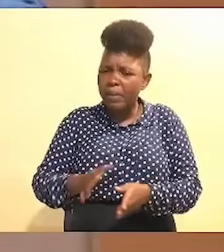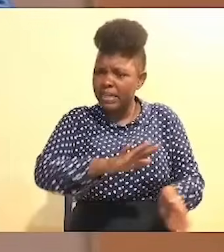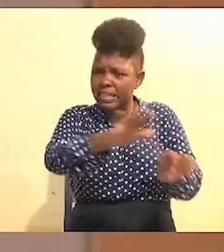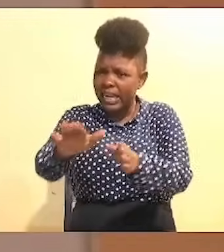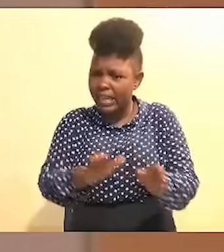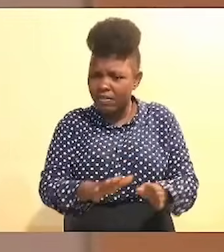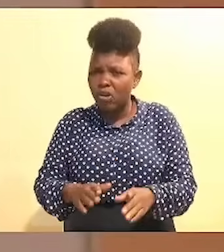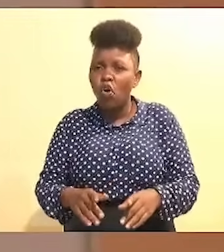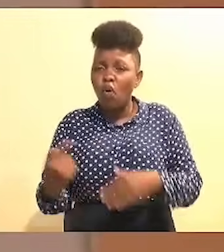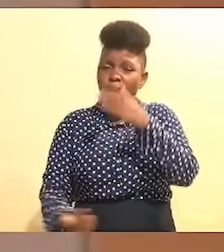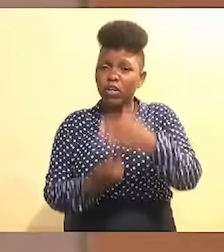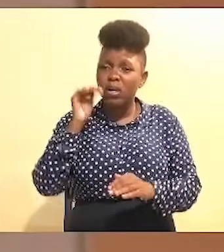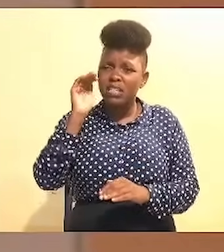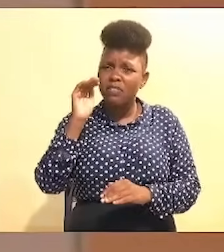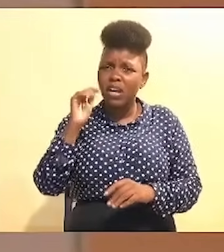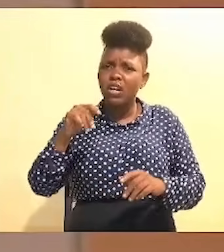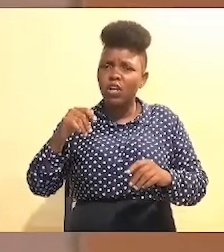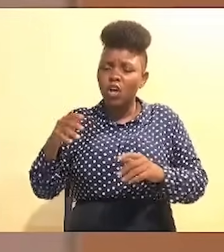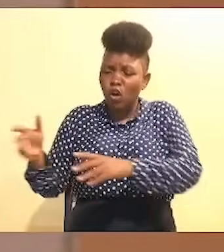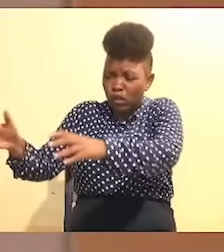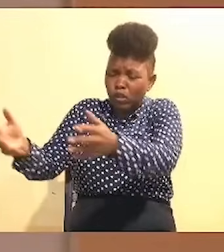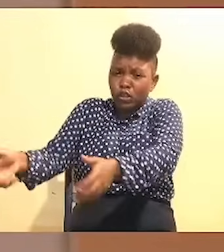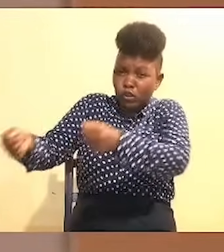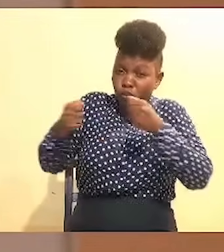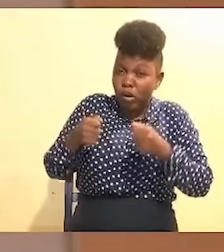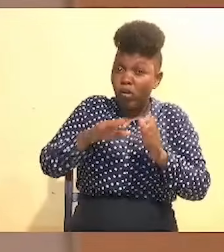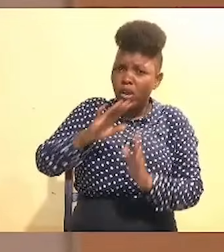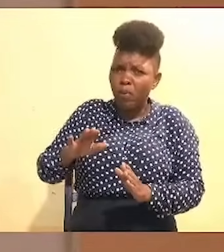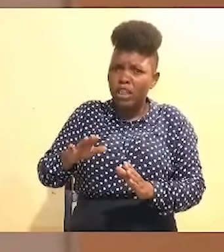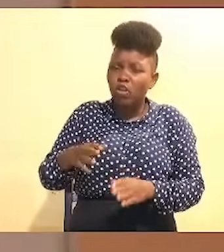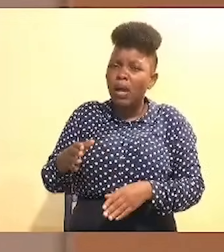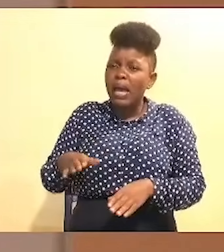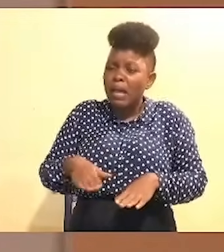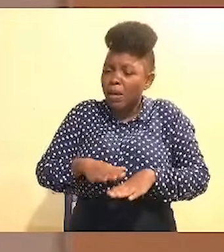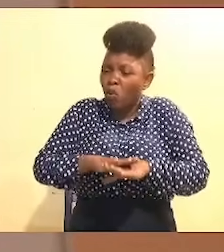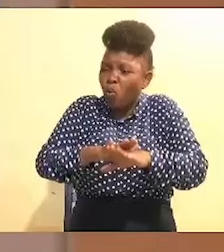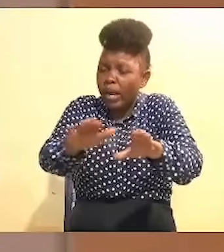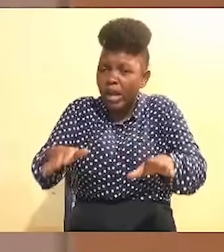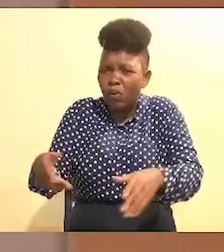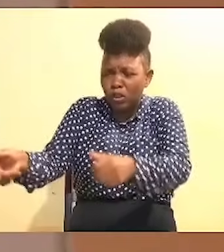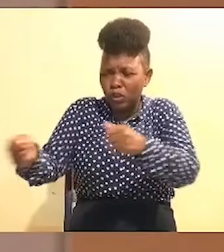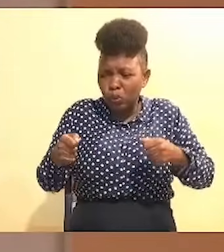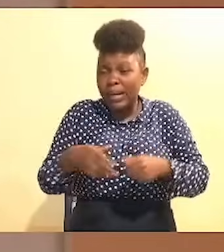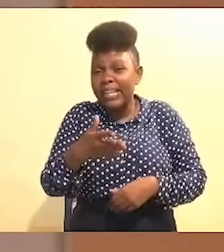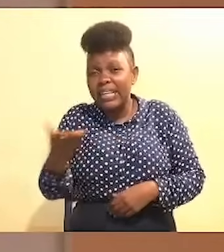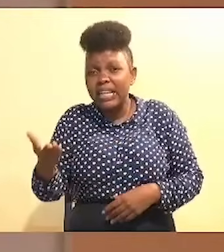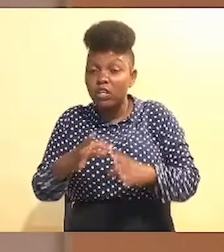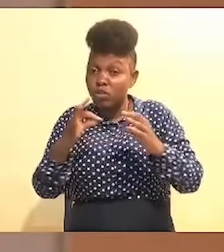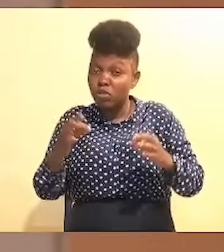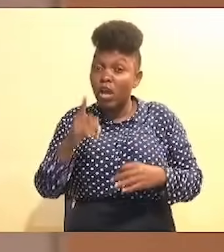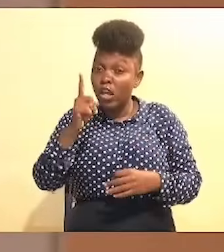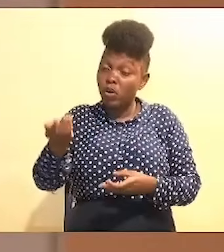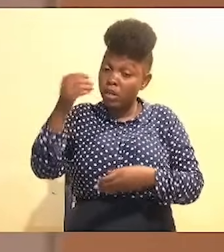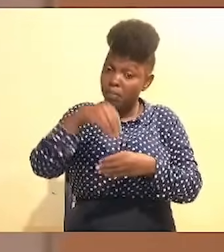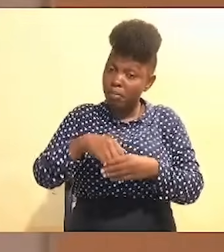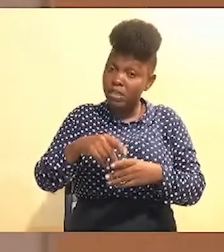unakuta shuka ulioiacha sio ambayo imetandikwa. Imetandikwa shuka nyingine nzuri. Hiyo ni message